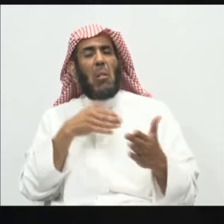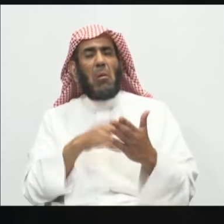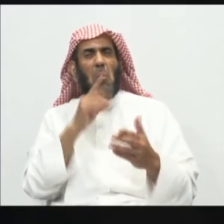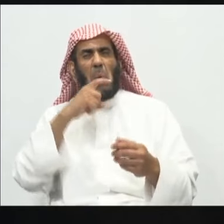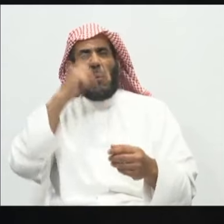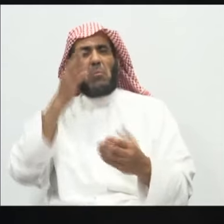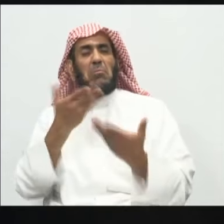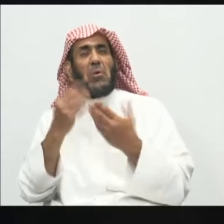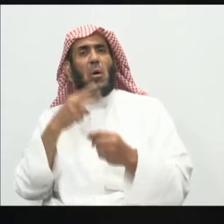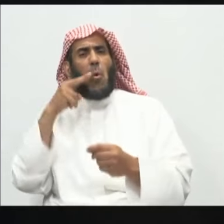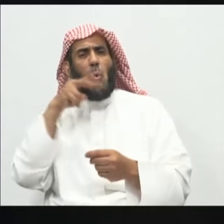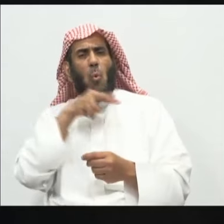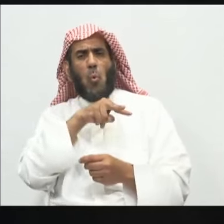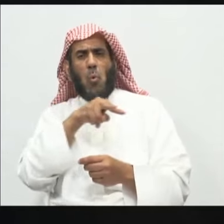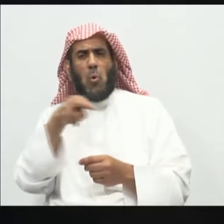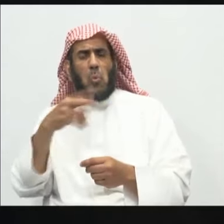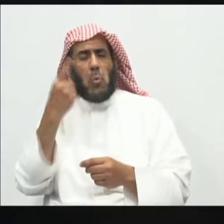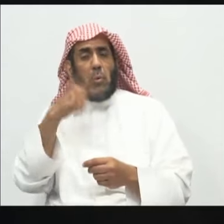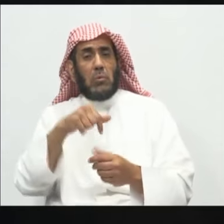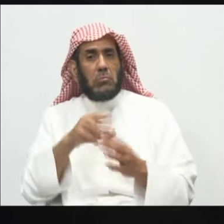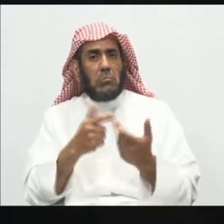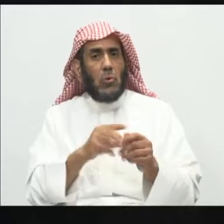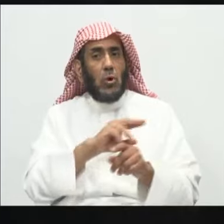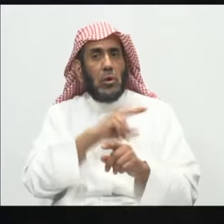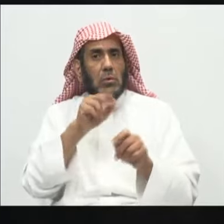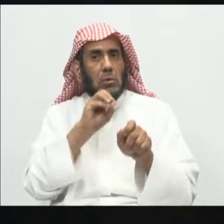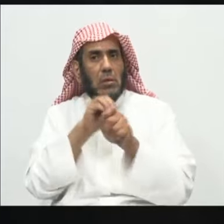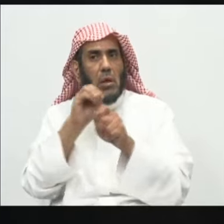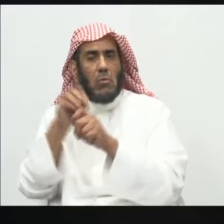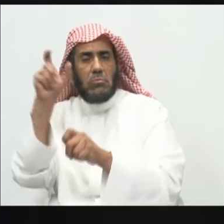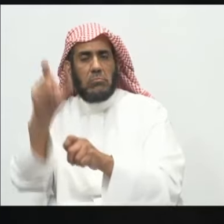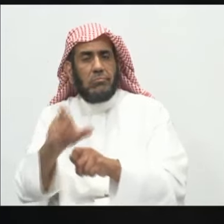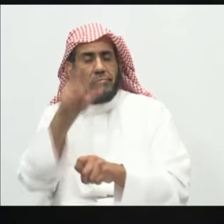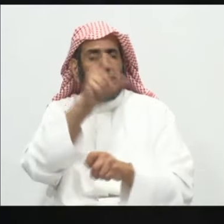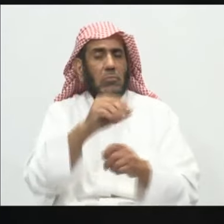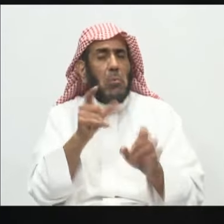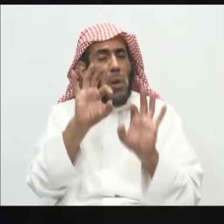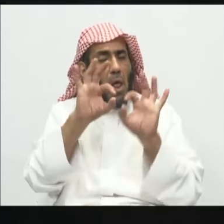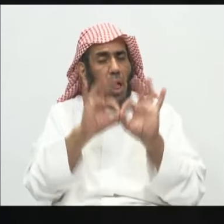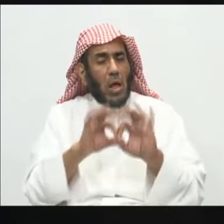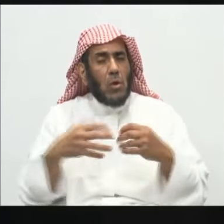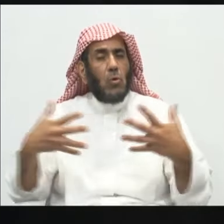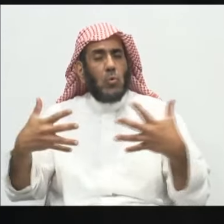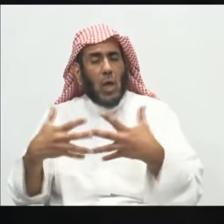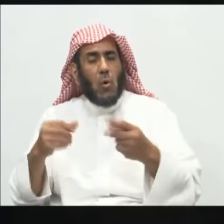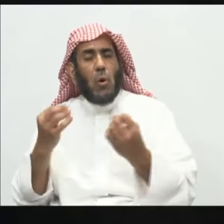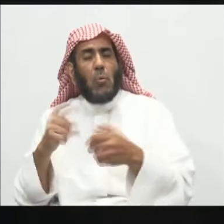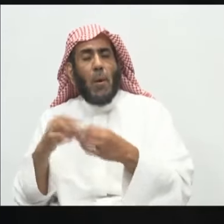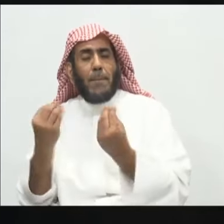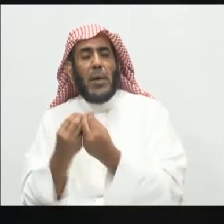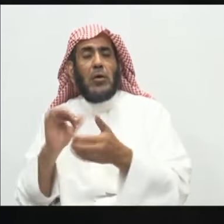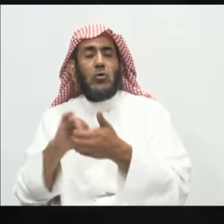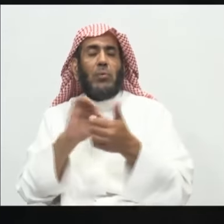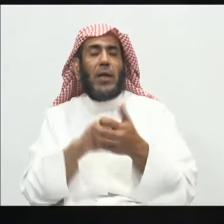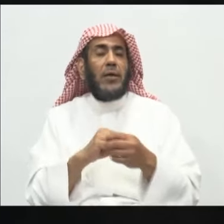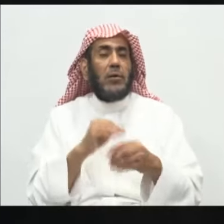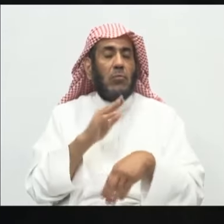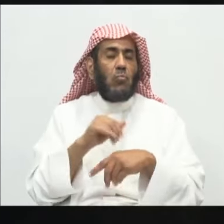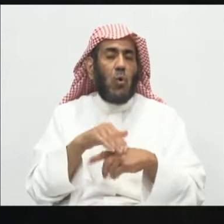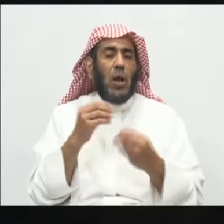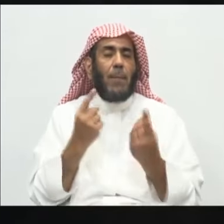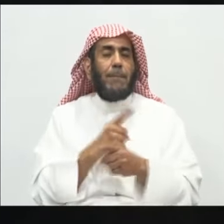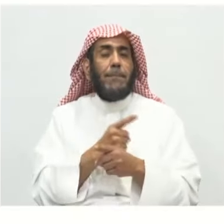وعلوا وينظر الى المحرمات بمعنى ان تنصح كل من هؤلاء بامكانك ان تاتي بالايات وان تتعاون ايضا انت وزملائك